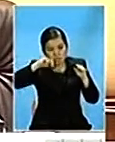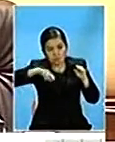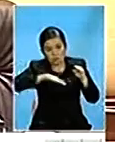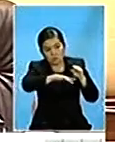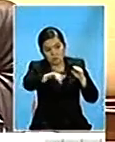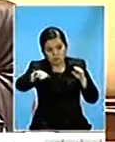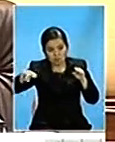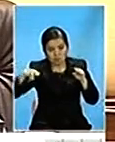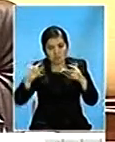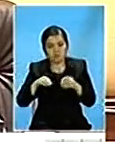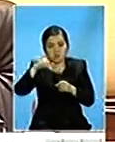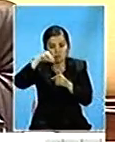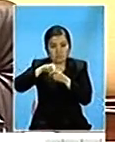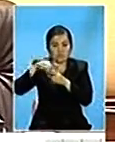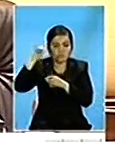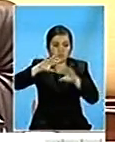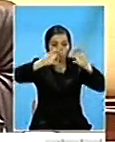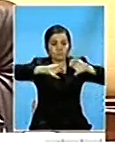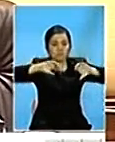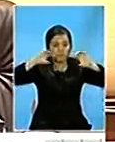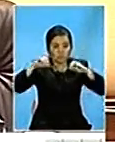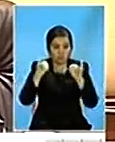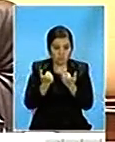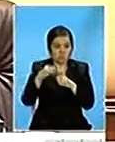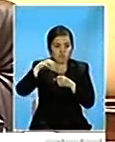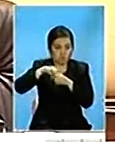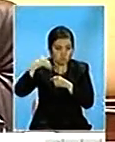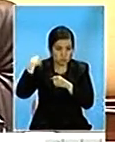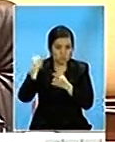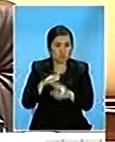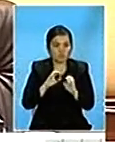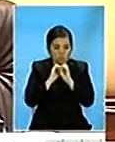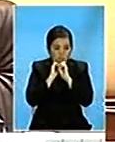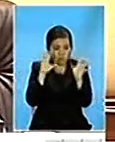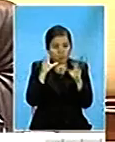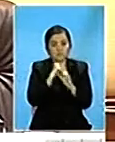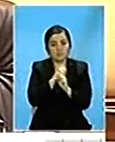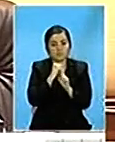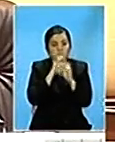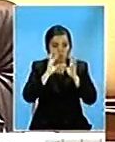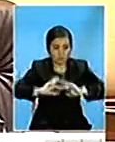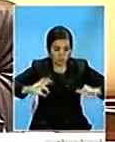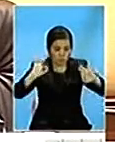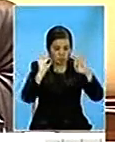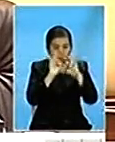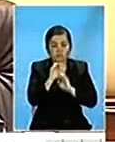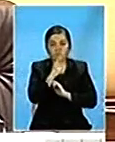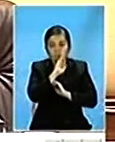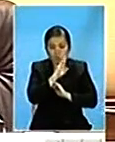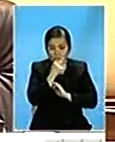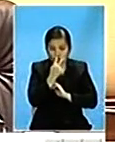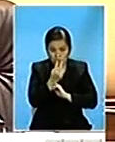ใหญ่ก็อยู่ในอุทยานและป่าสงวนแห่งชาติเรื่องนี้ผมคิดว่าเพื่อความรอบคอบนะครับมันจำเป็นถ้าเราจะม